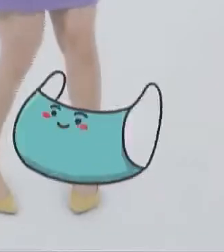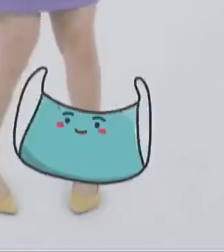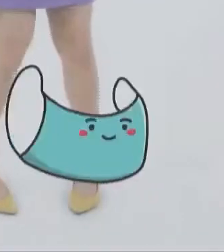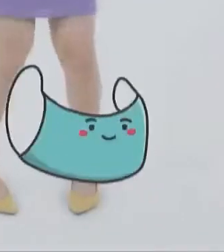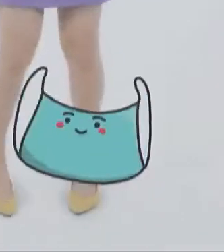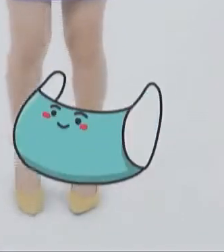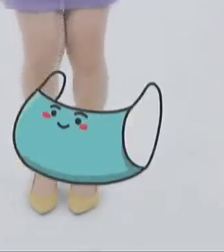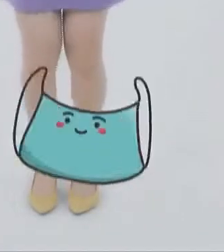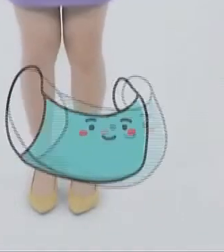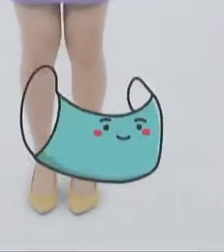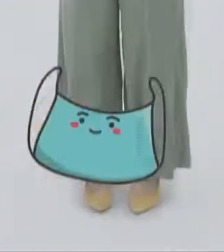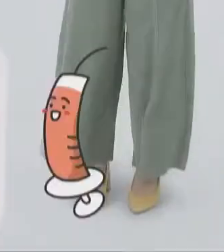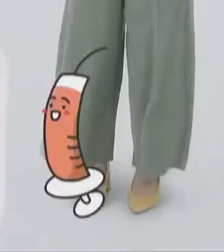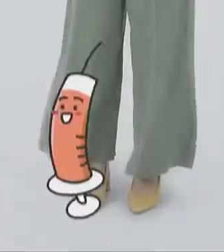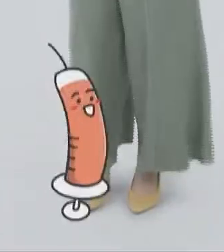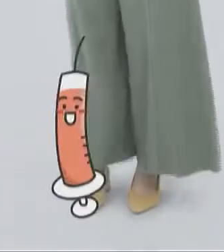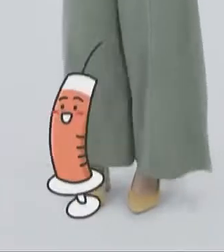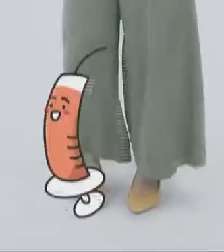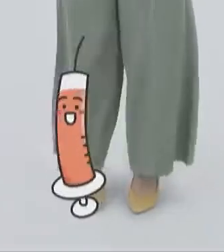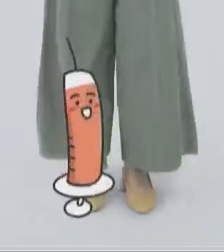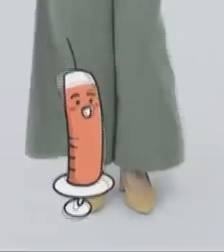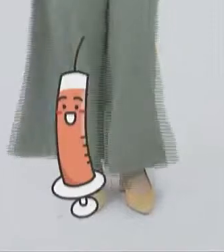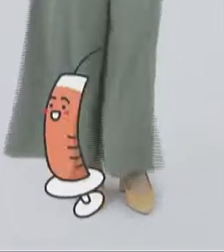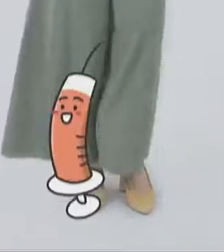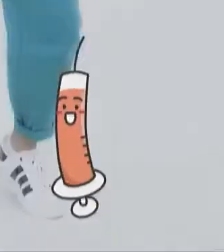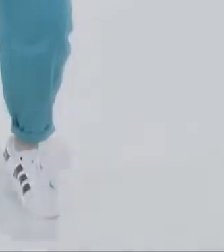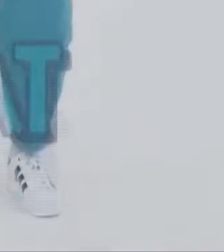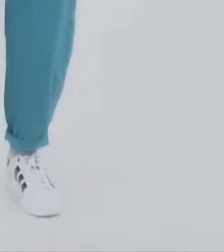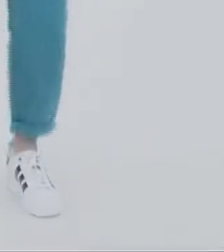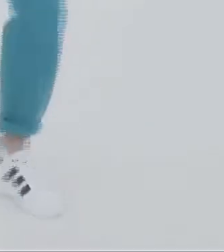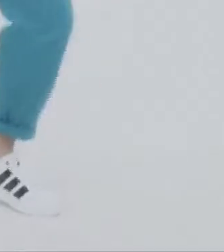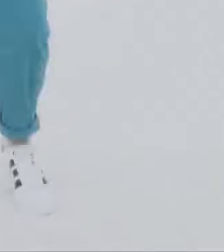ayo ayo ayo